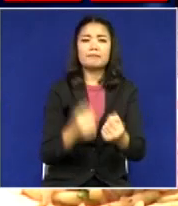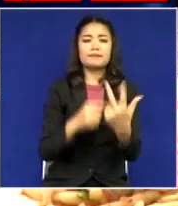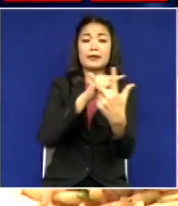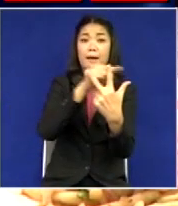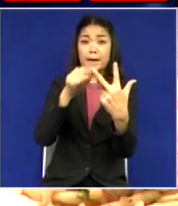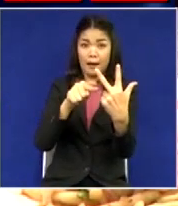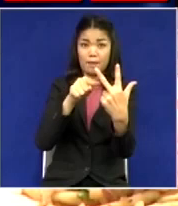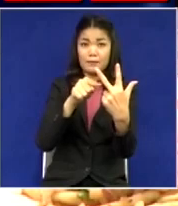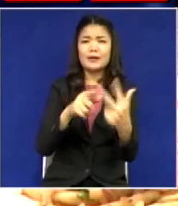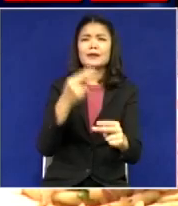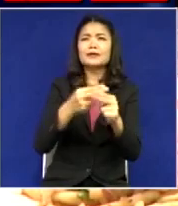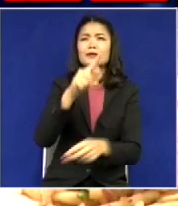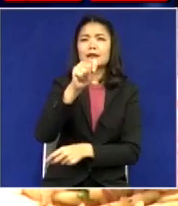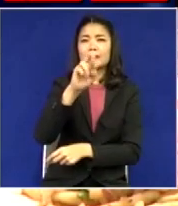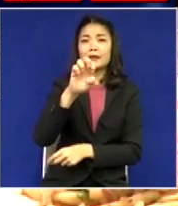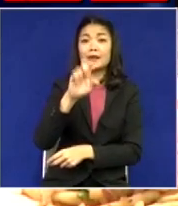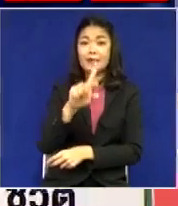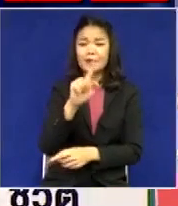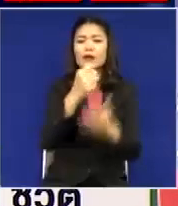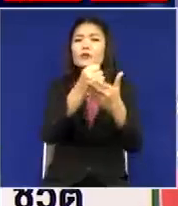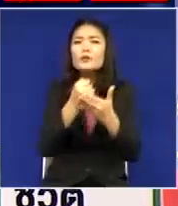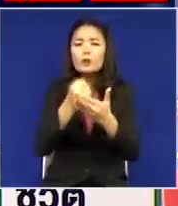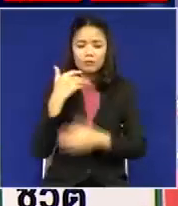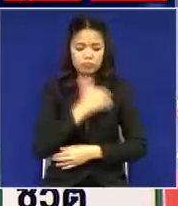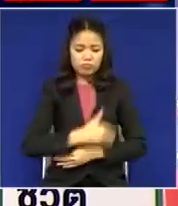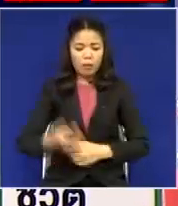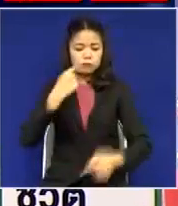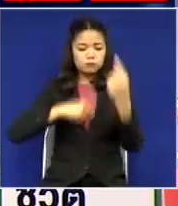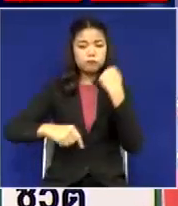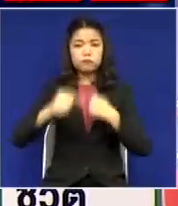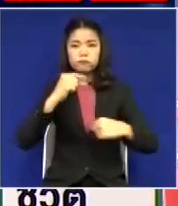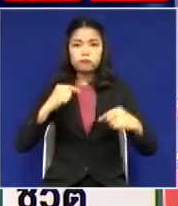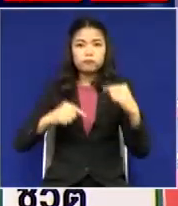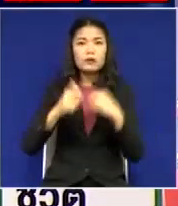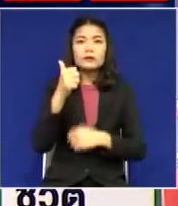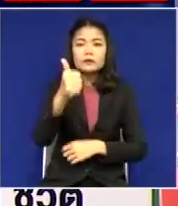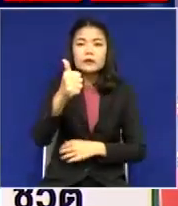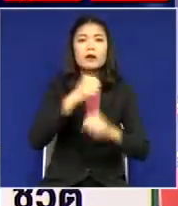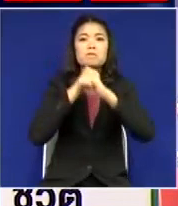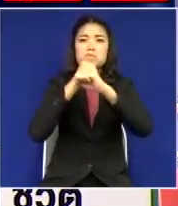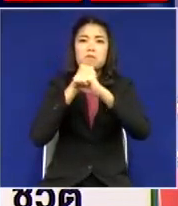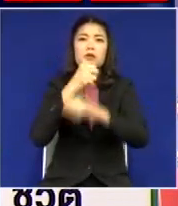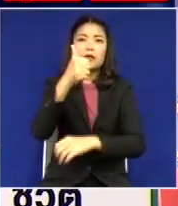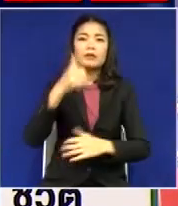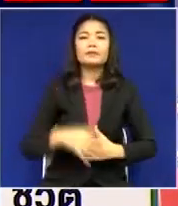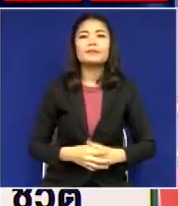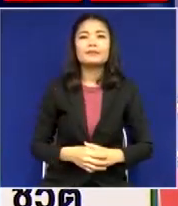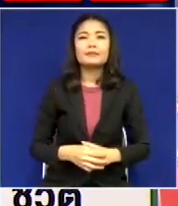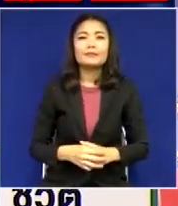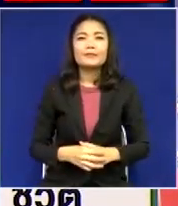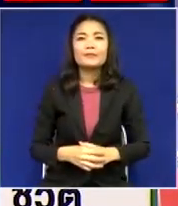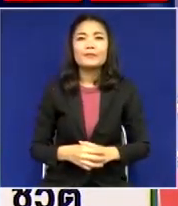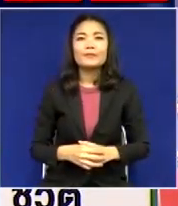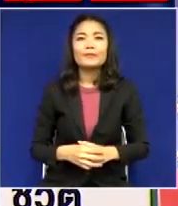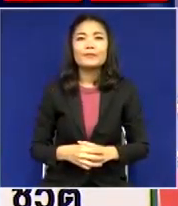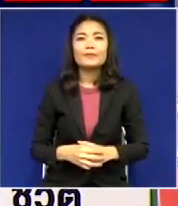ไทยที่ช่วยบำรุงร่างกายปรับสมดุลของร่างกายและก็ทำให้เรามีภูมิต้านทานที่แข็งแรงมากขึ้นนะครับส่วนที่ผมก